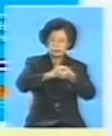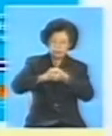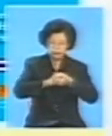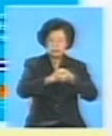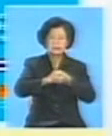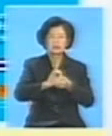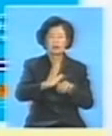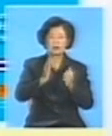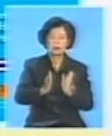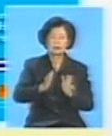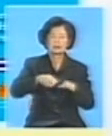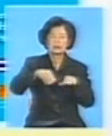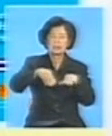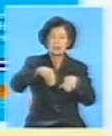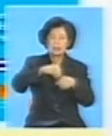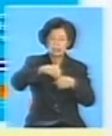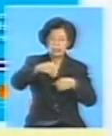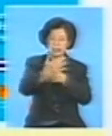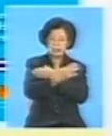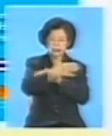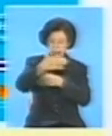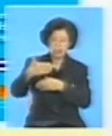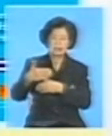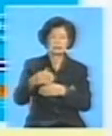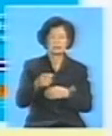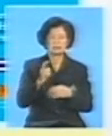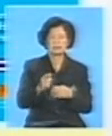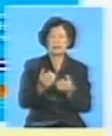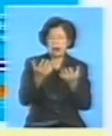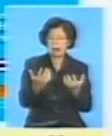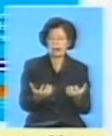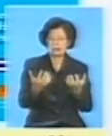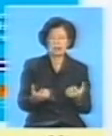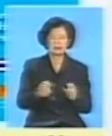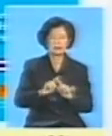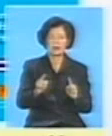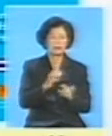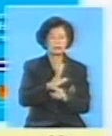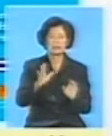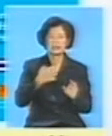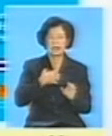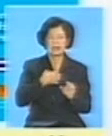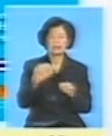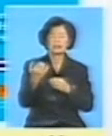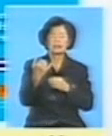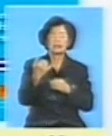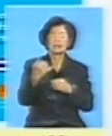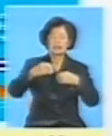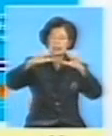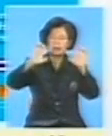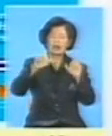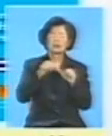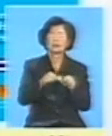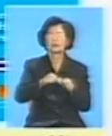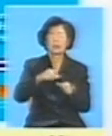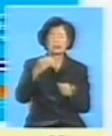ฉันท์ของคนในชาติเพราะนั้นเป็นภาระที่หนักหนาพอสมควรนะครับแต่เราก็ไม่ได้ประสงค์จะให้รัฐบาลอยู่ไปวันๆหนึ่งเพื่อประคับประ